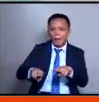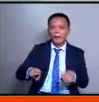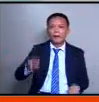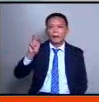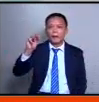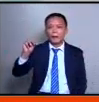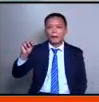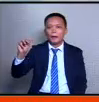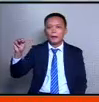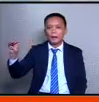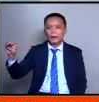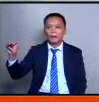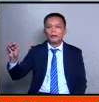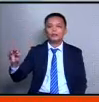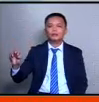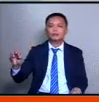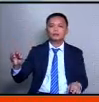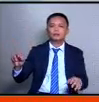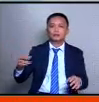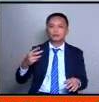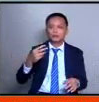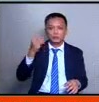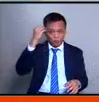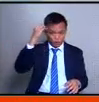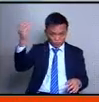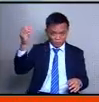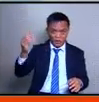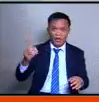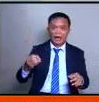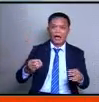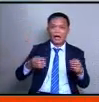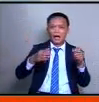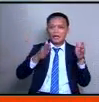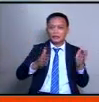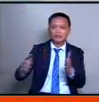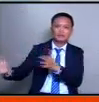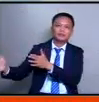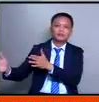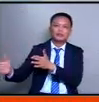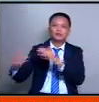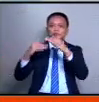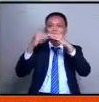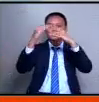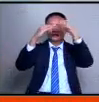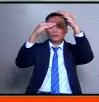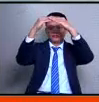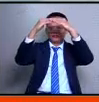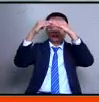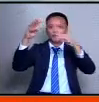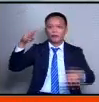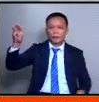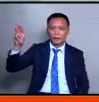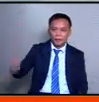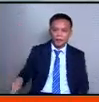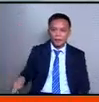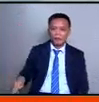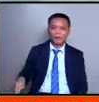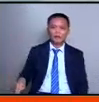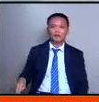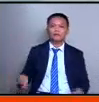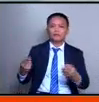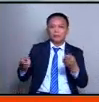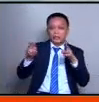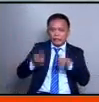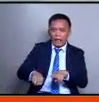Sa tingin nyo ho ba, handa na ho yung mga gusali ng mga gusali na dito sa Kamaynilaan to withstand that the big one na